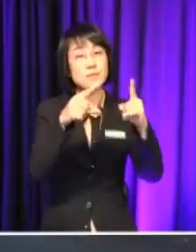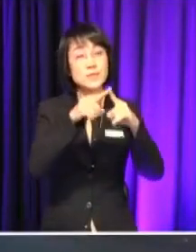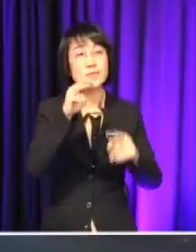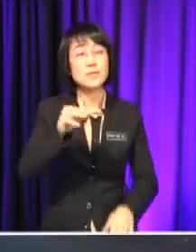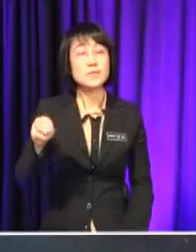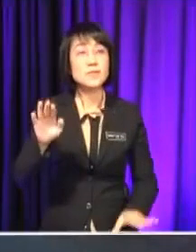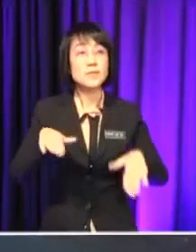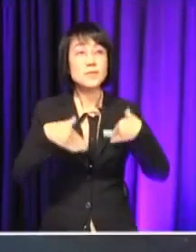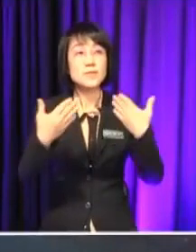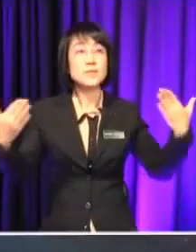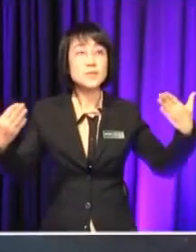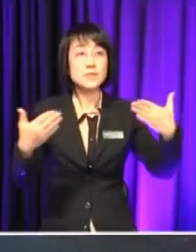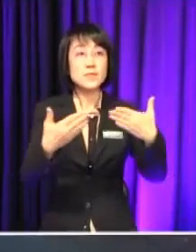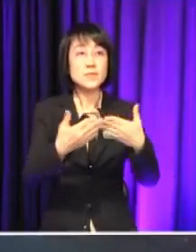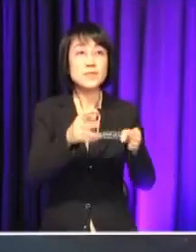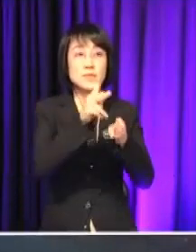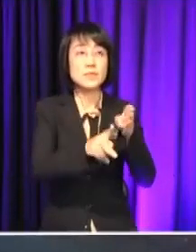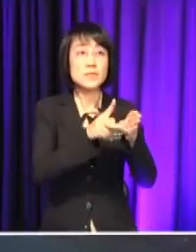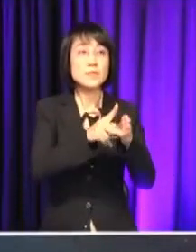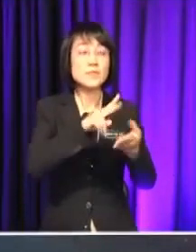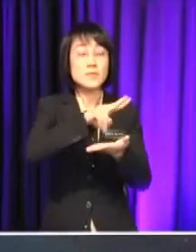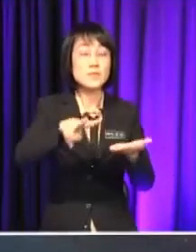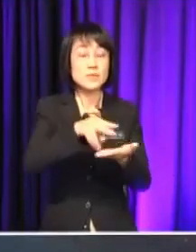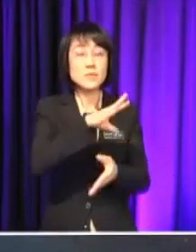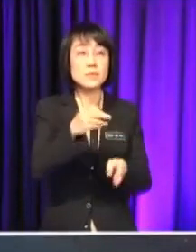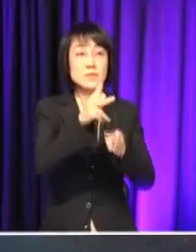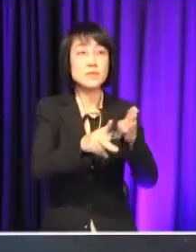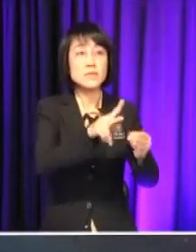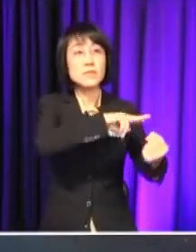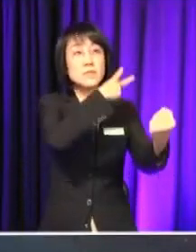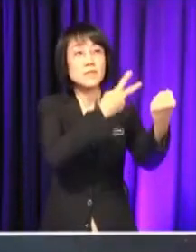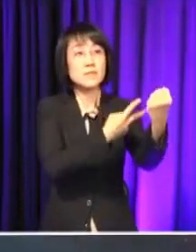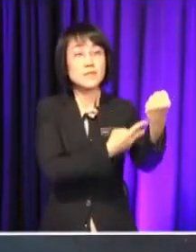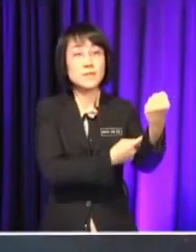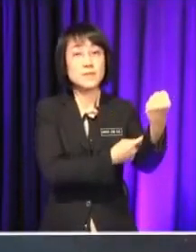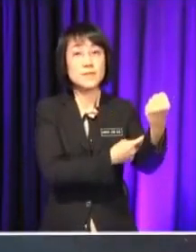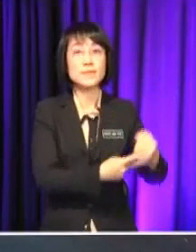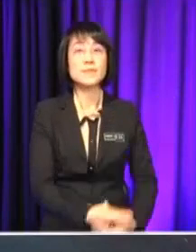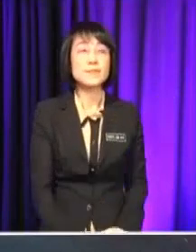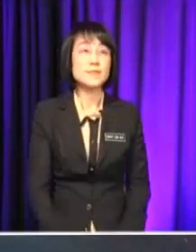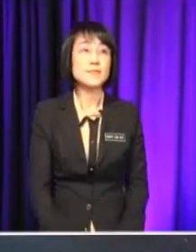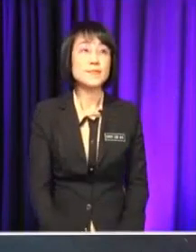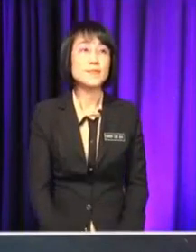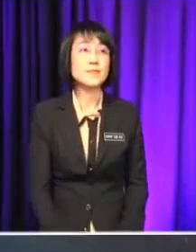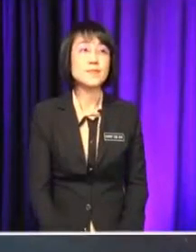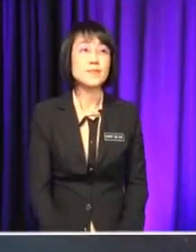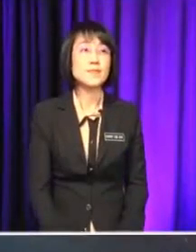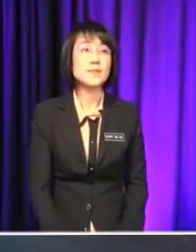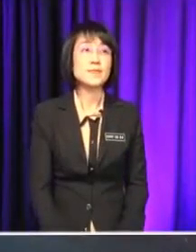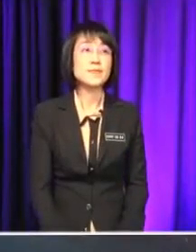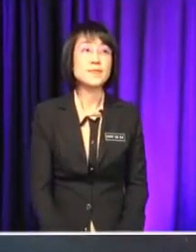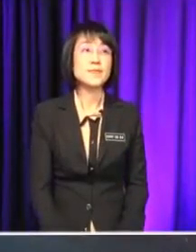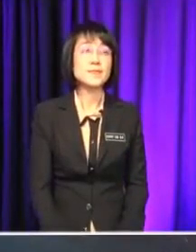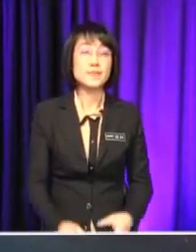untuk menyambungkan kabel video dan juga kabel kuasnya kawan-kawan Oke di tangan saya sekarang ini saya ada eee